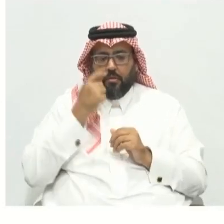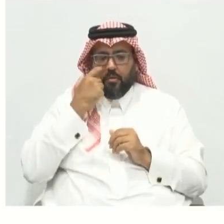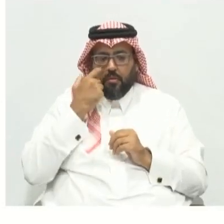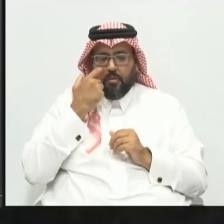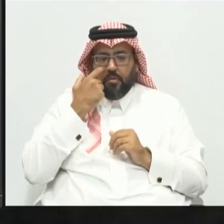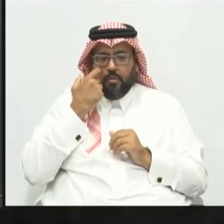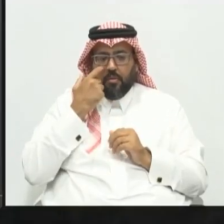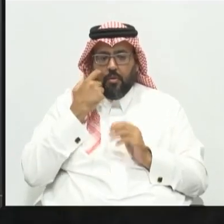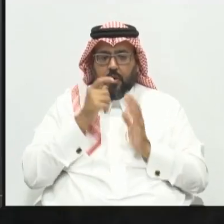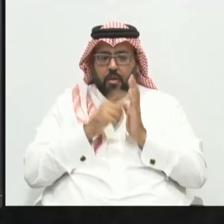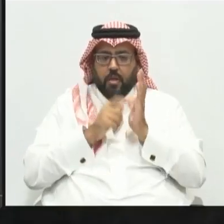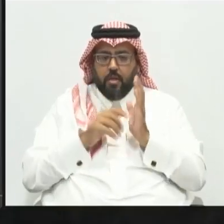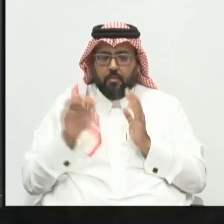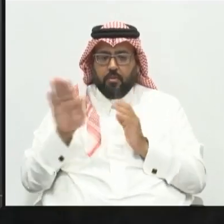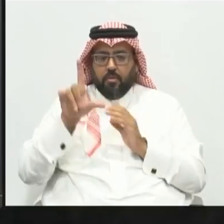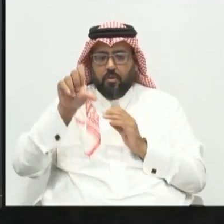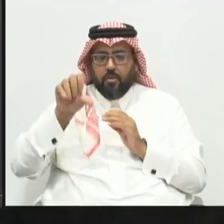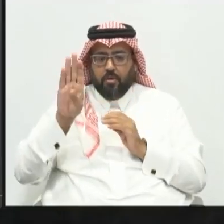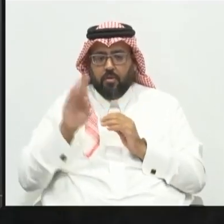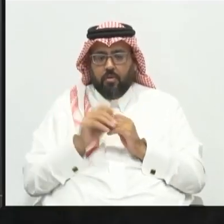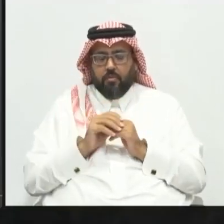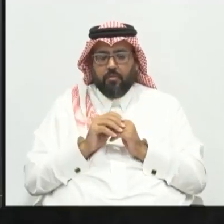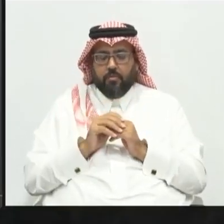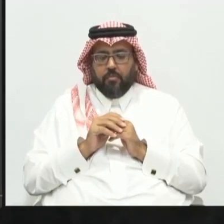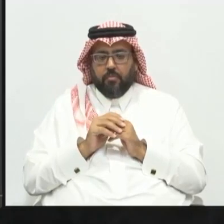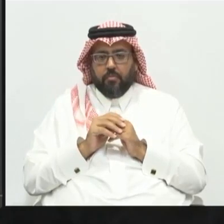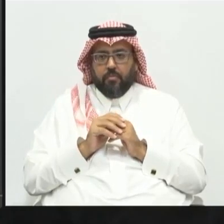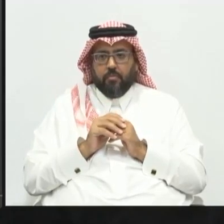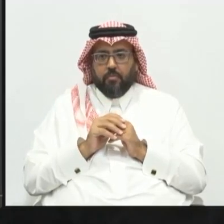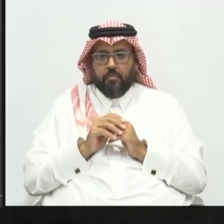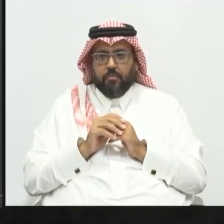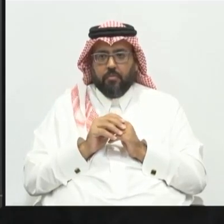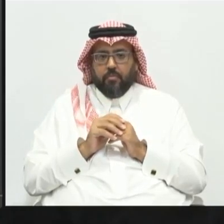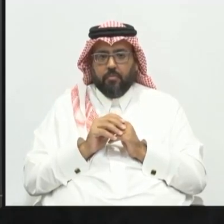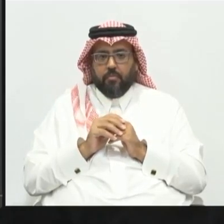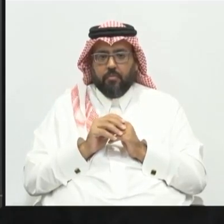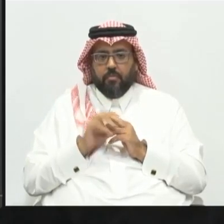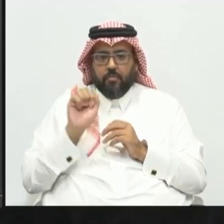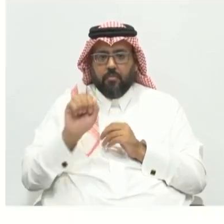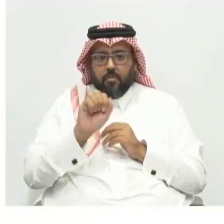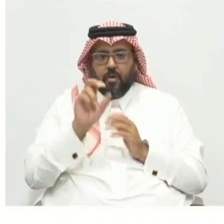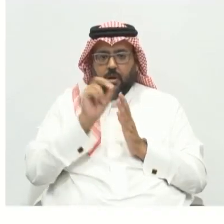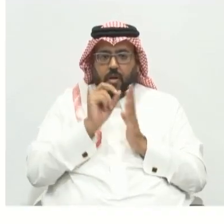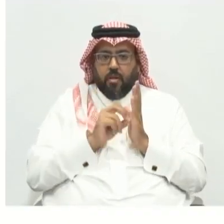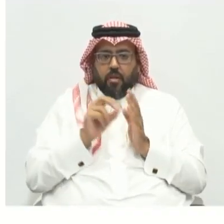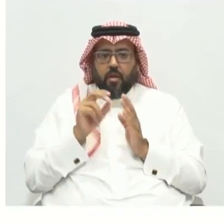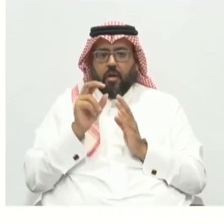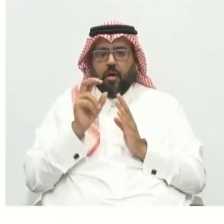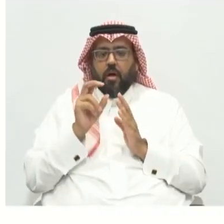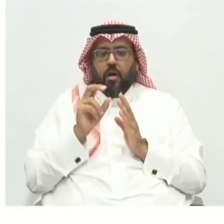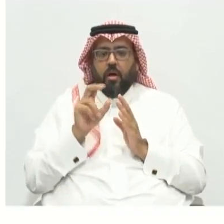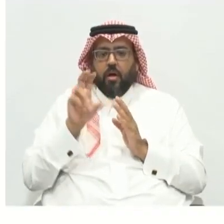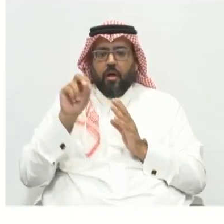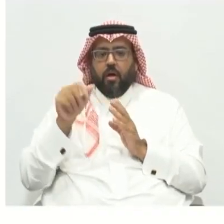وايضا تنظم السلوك تنظم جانب السلوكي ايضا من خصائص القاعده القانونيه او